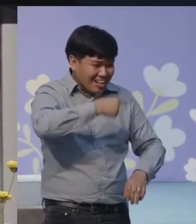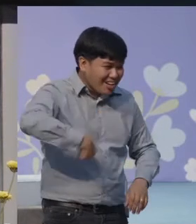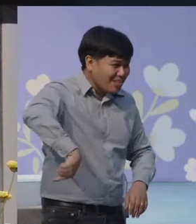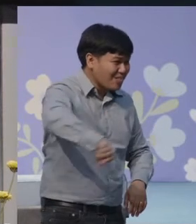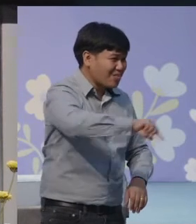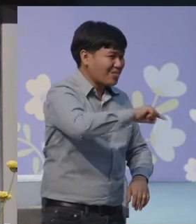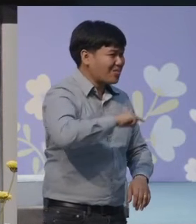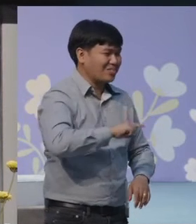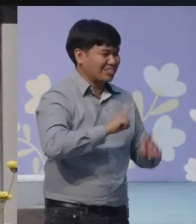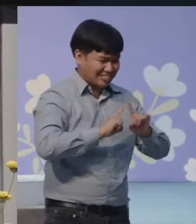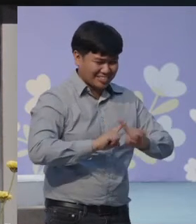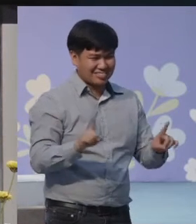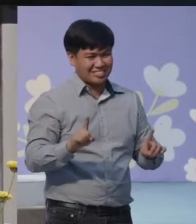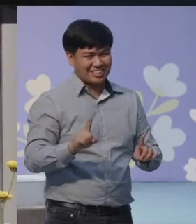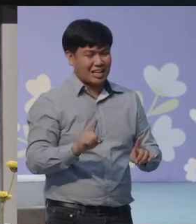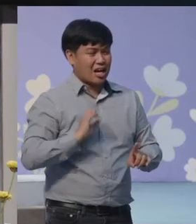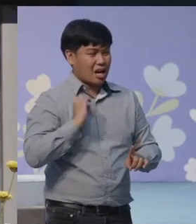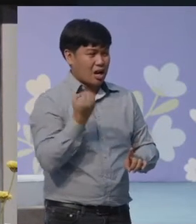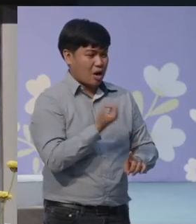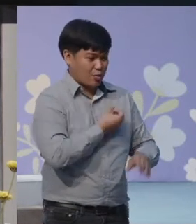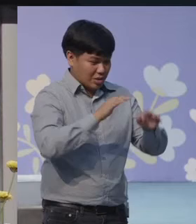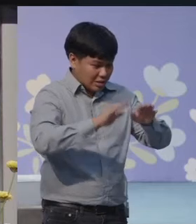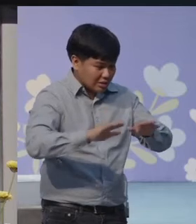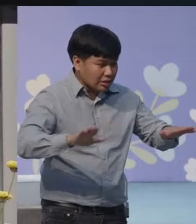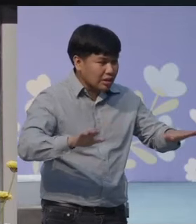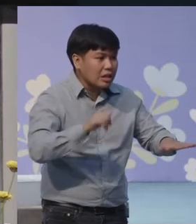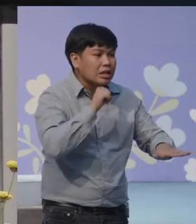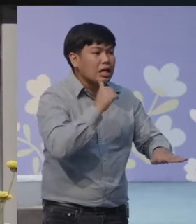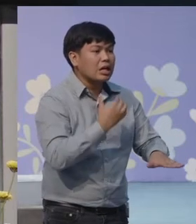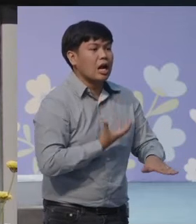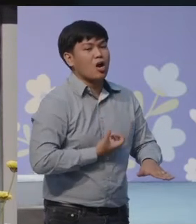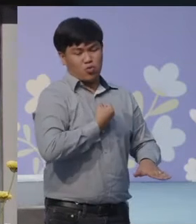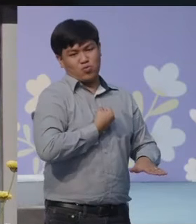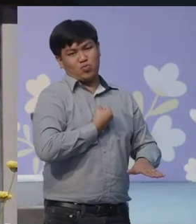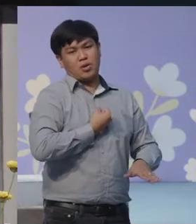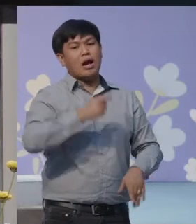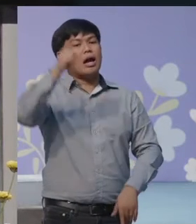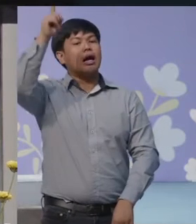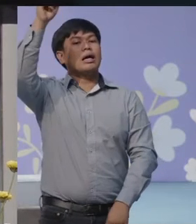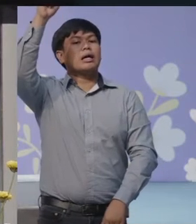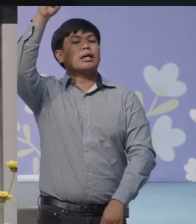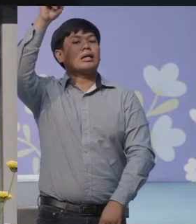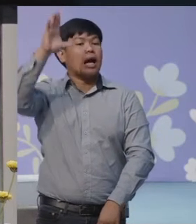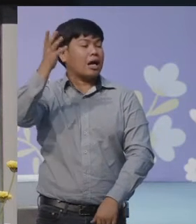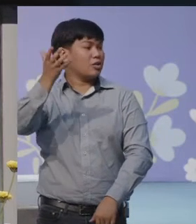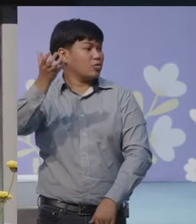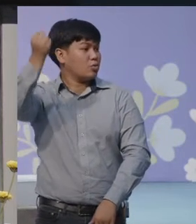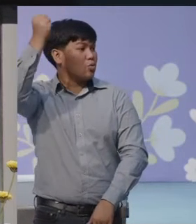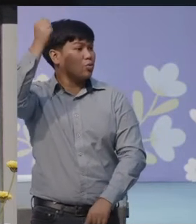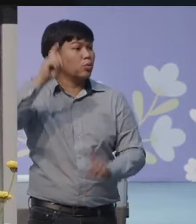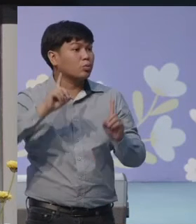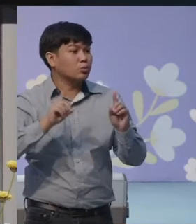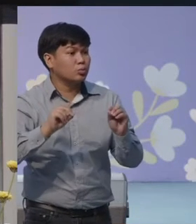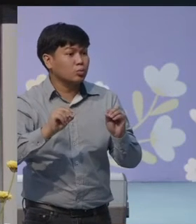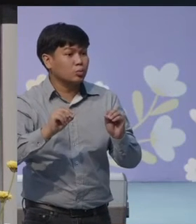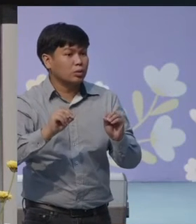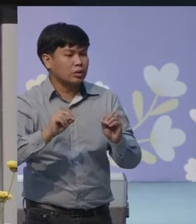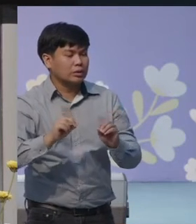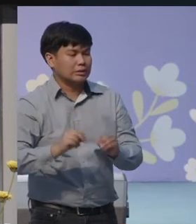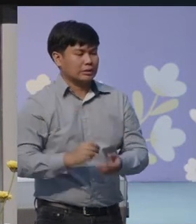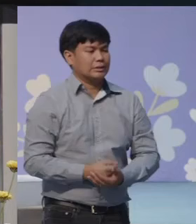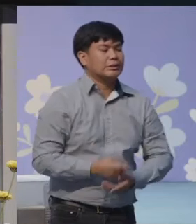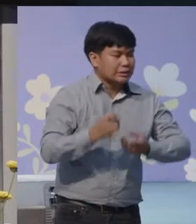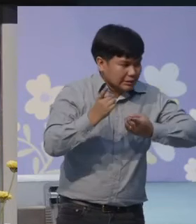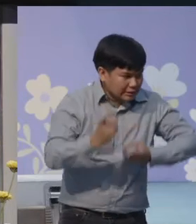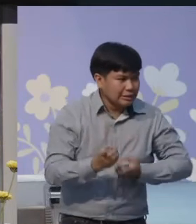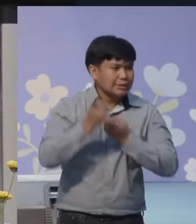hindi sa atin. Sila ay sa Panginoon. Ialay natin sila sa Panginoon. Yan ang ginawa